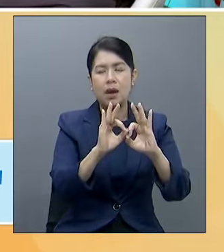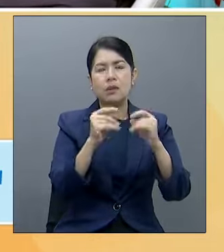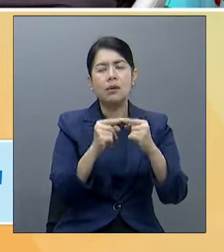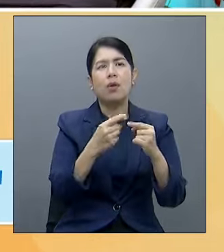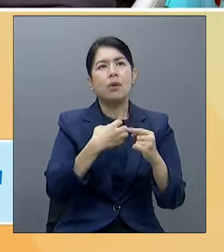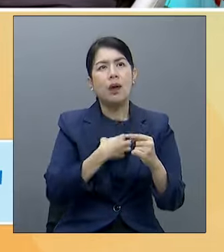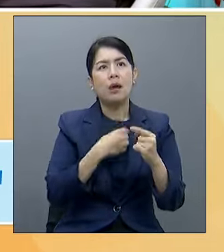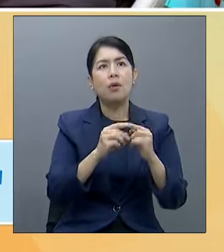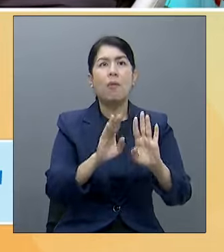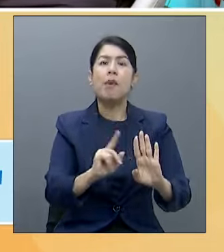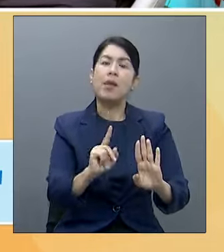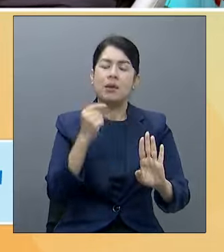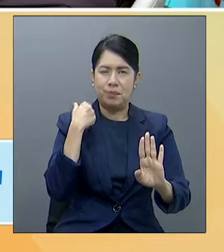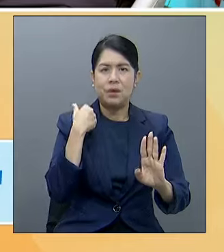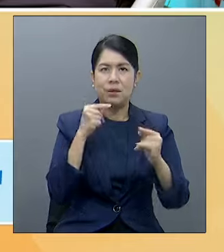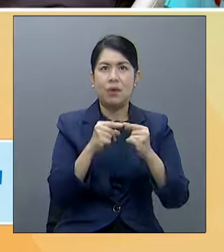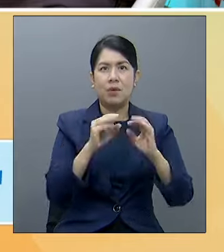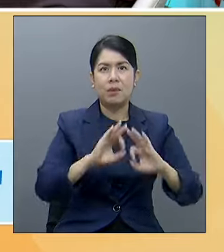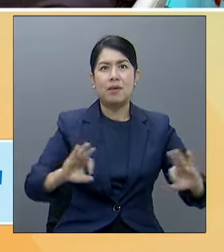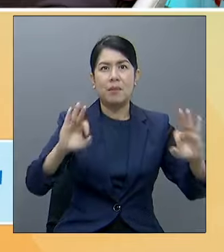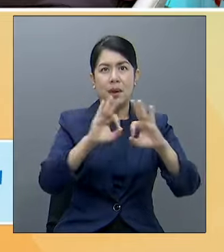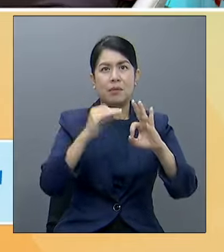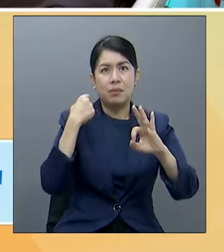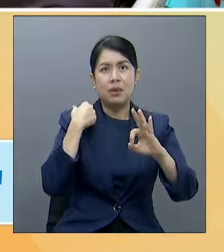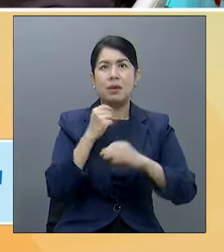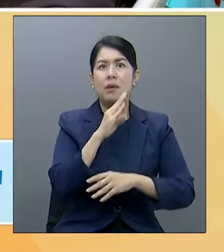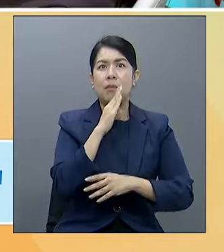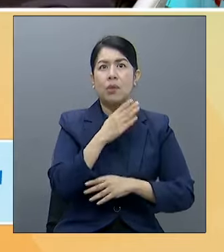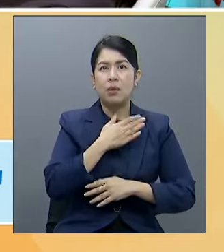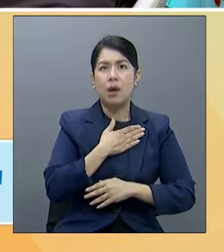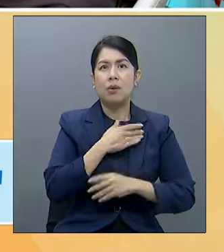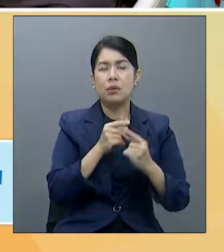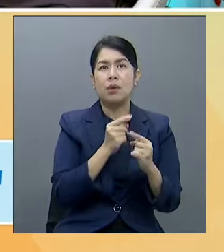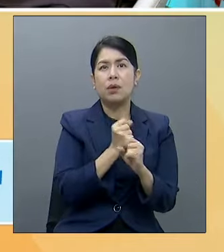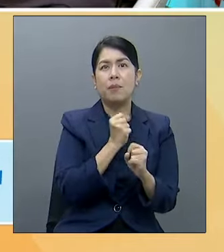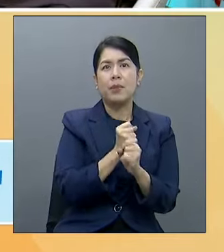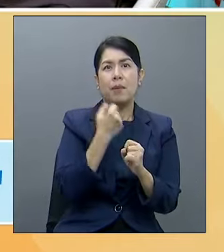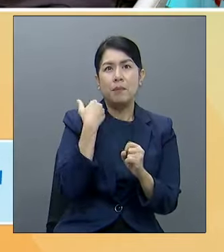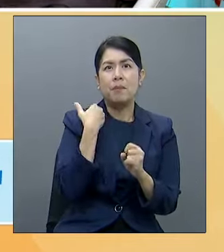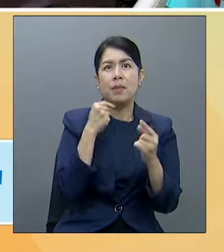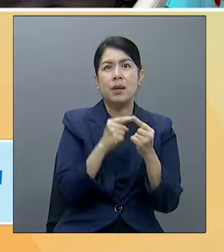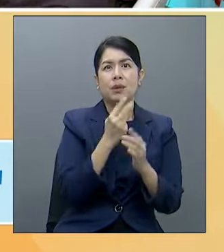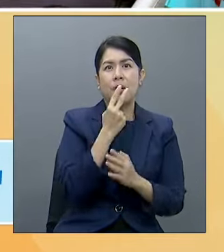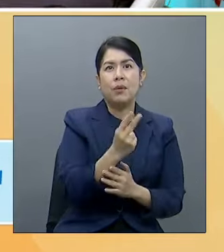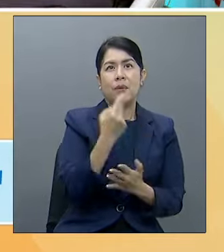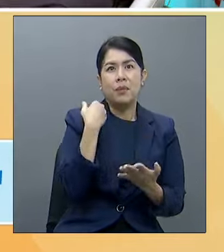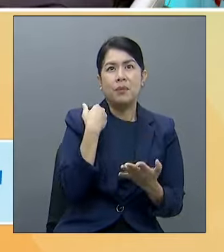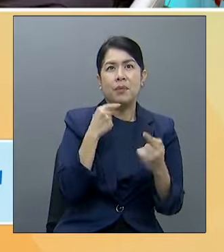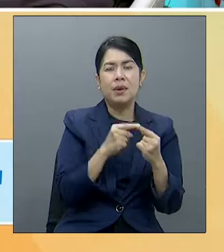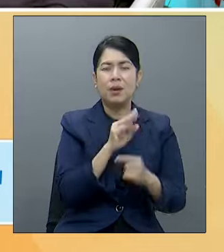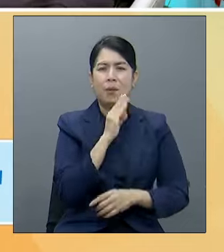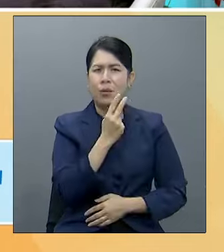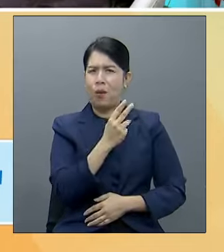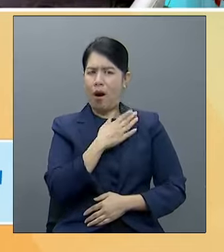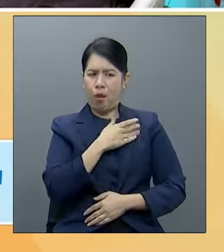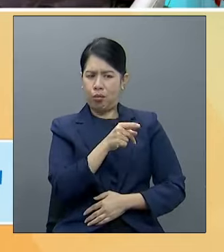างที่บอกไปว่ามันต้องใช้เวลาในการตัดชุดเนา ะ บางคนตัดชุดใกล้เสร็จ2วีคกำลังจะเดินอ้าวของเพื่อนใหญ่กว่า ไม่ได้แล้ว เปลี่ยนชุดใช่ไหมคะเพรา